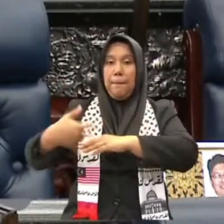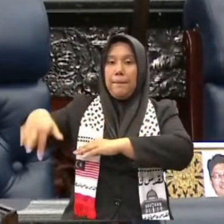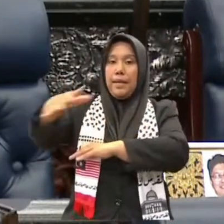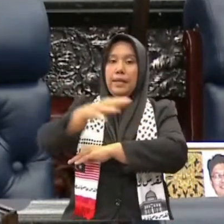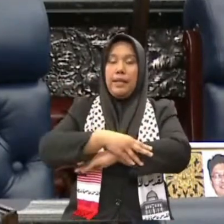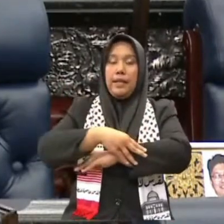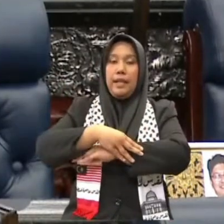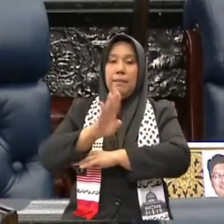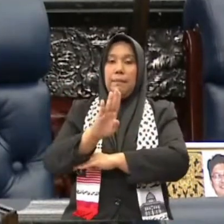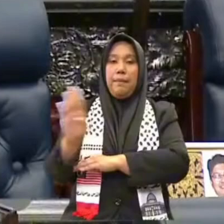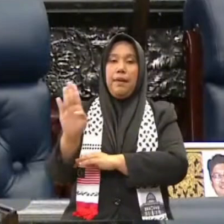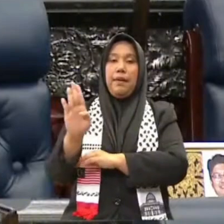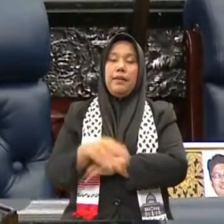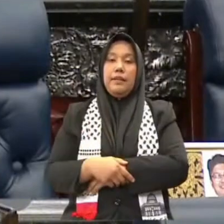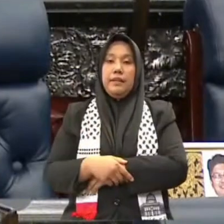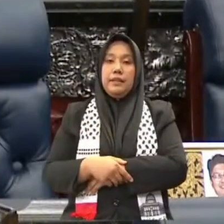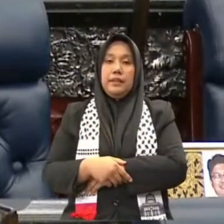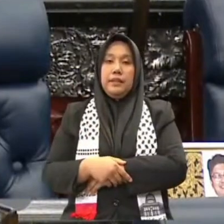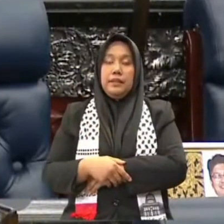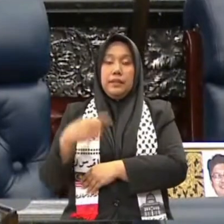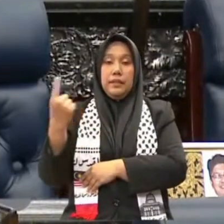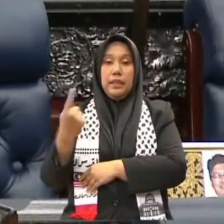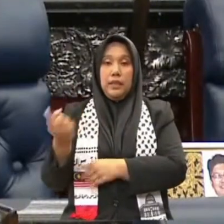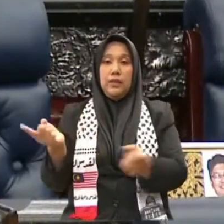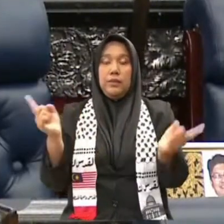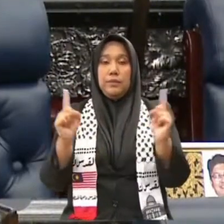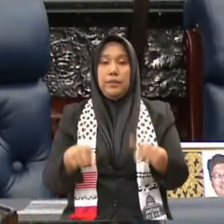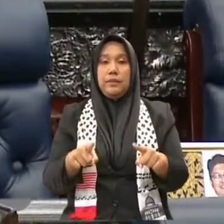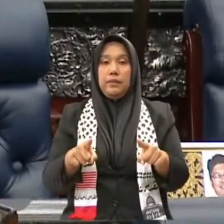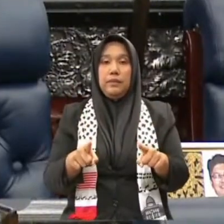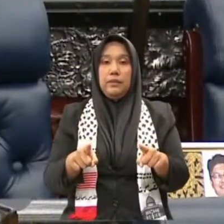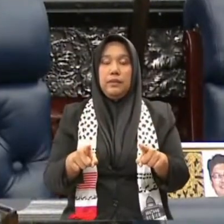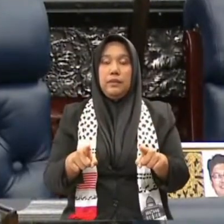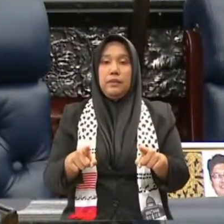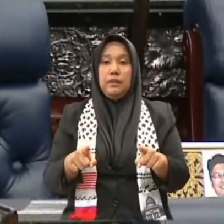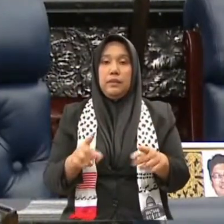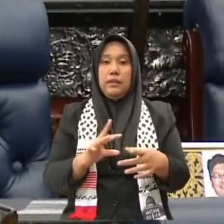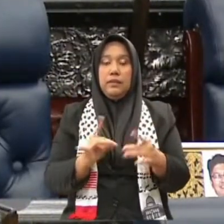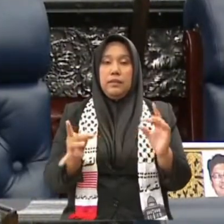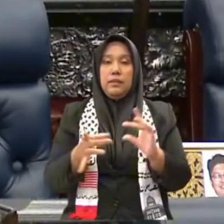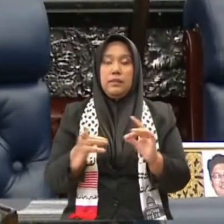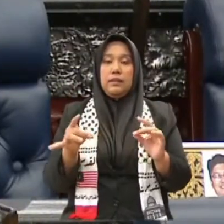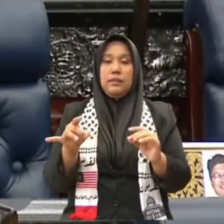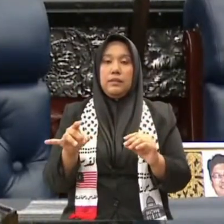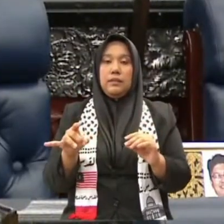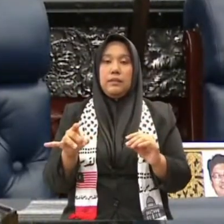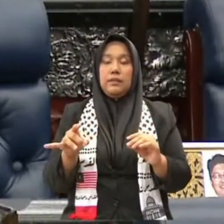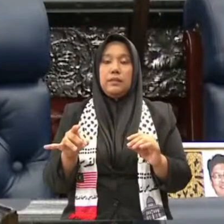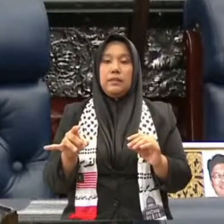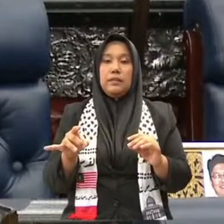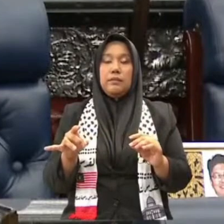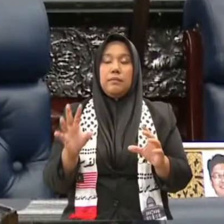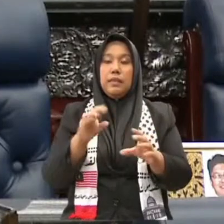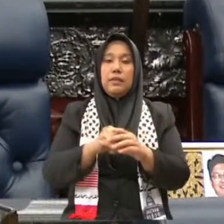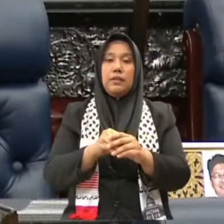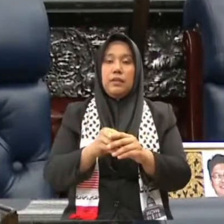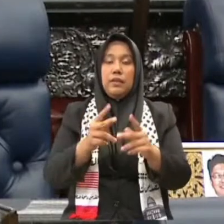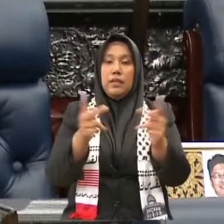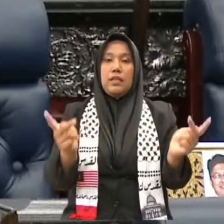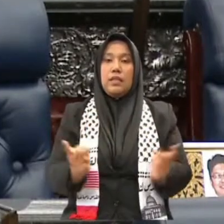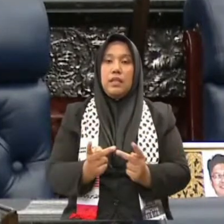kita tahu berlaku, seringkali berlaku kisah-kisah ini, termasuklah di kawasan Hutan Melintang,